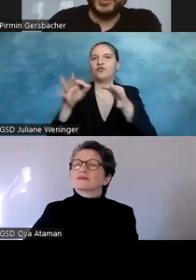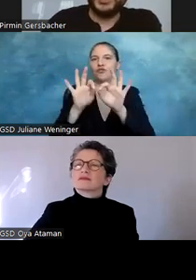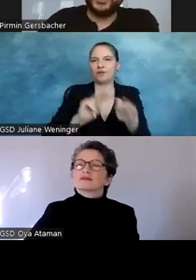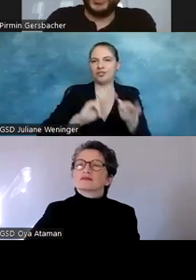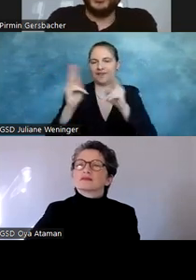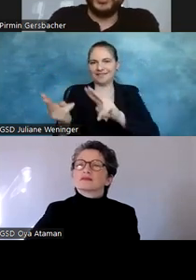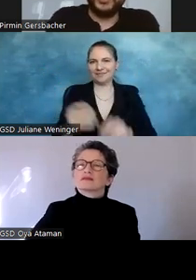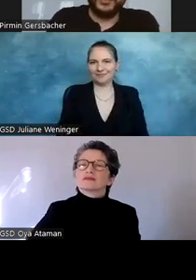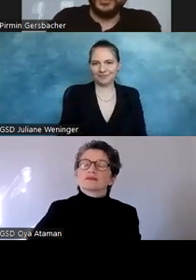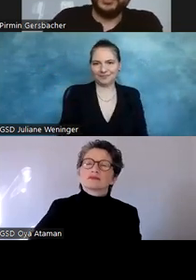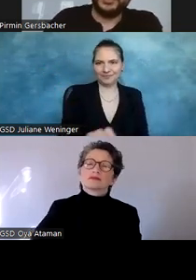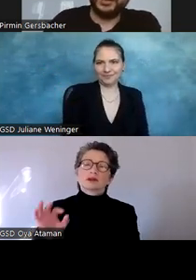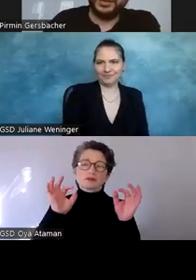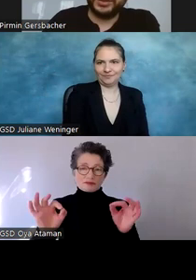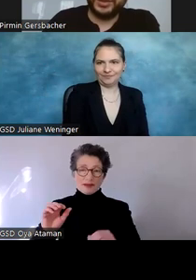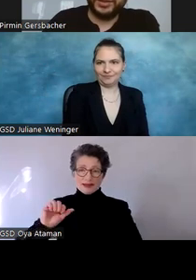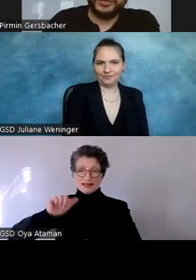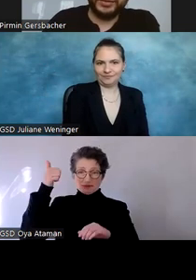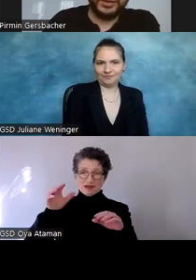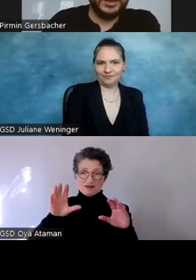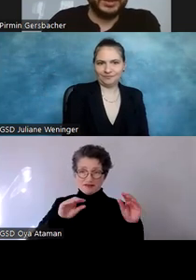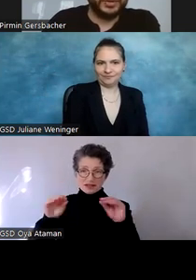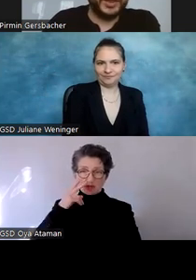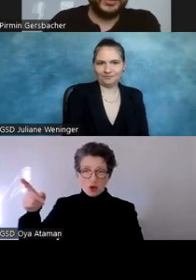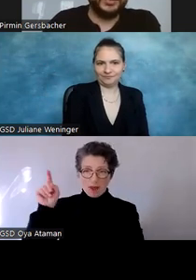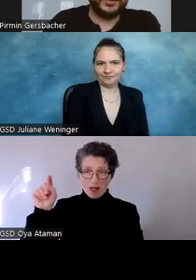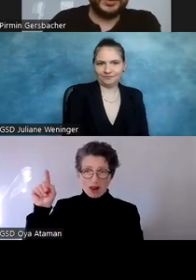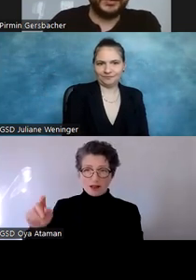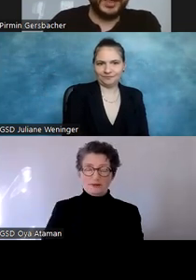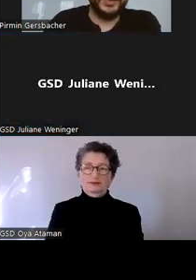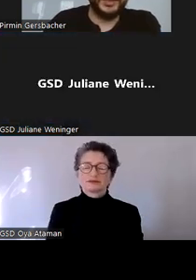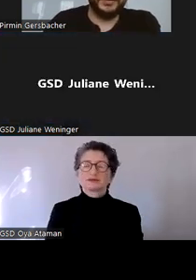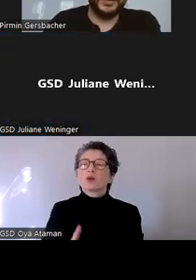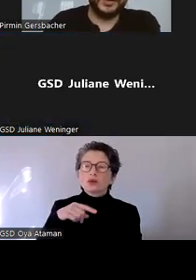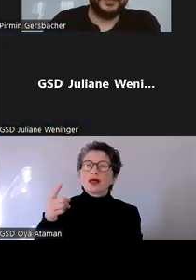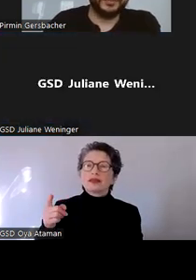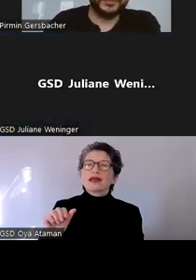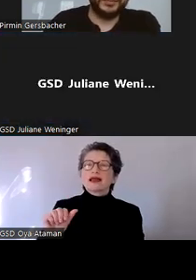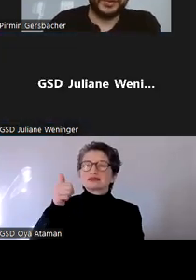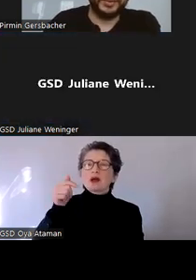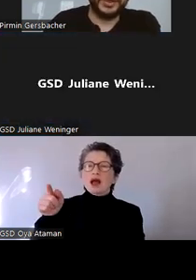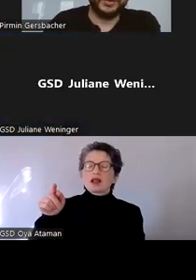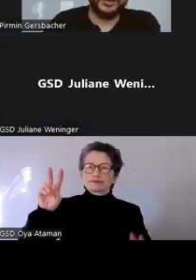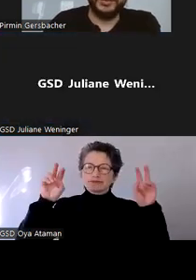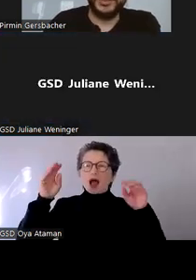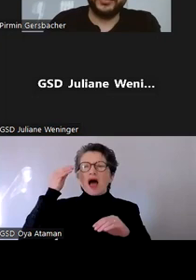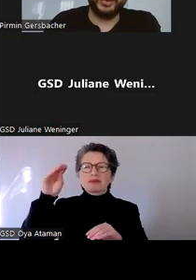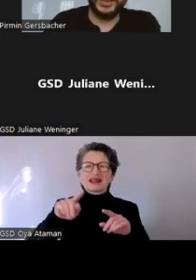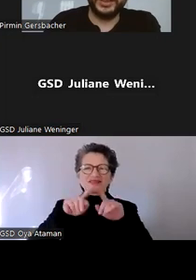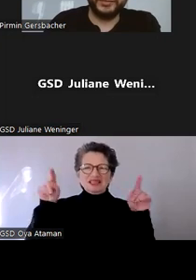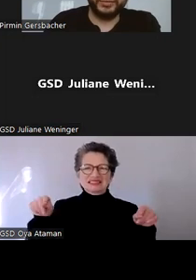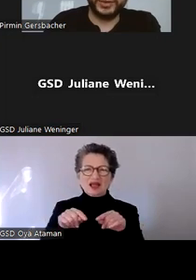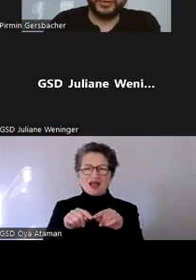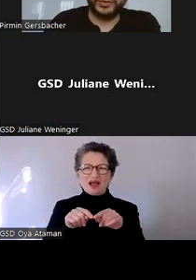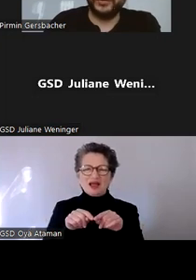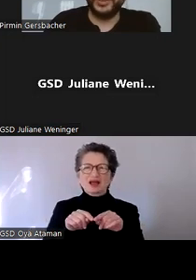Wenn wir ihn jetzt zum ersten Mal verwenden, ich klicke mal drauf, dann kommt erst noch so dieses Anmeldefenster. Also immer dann so ein